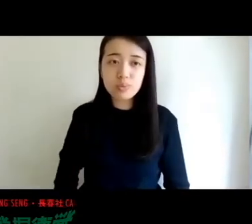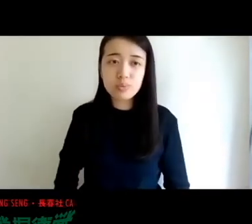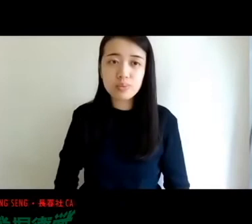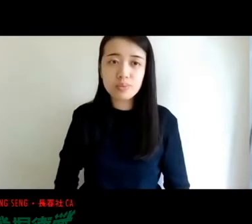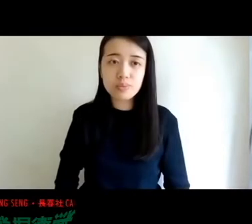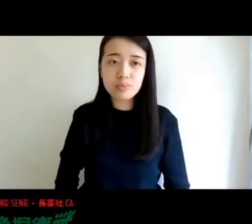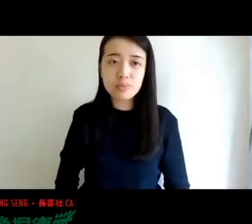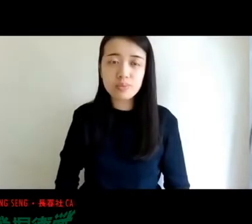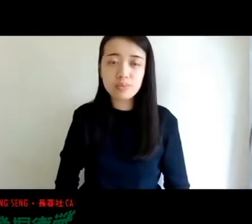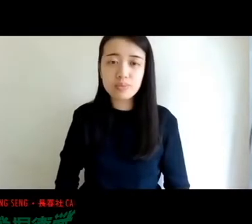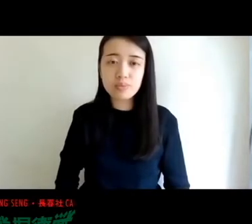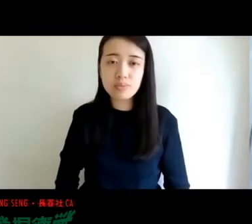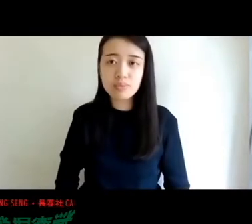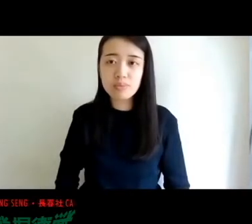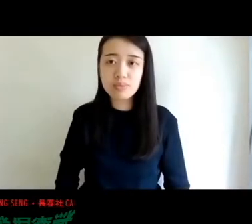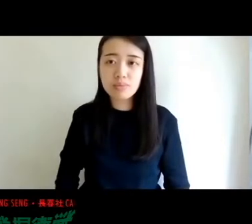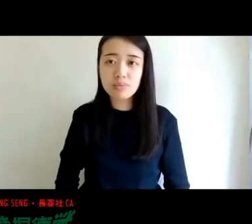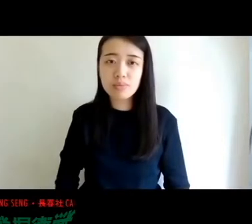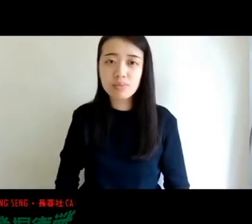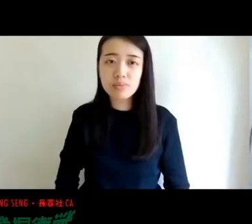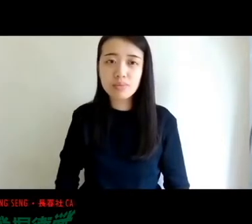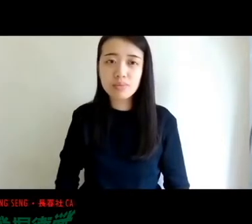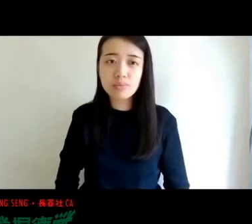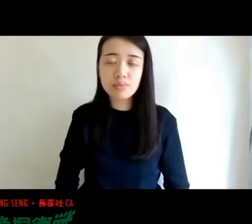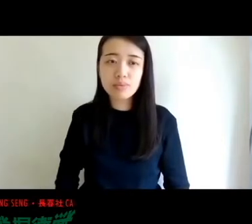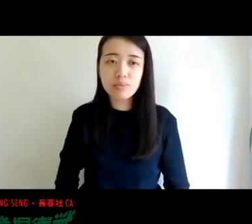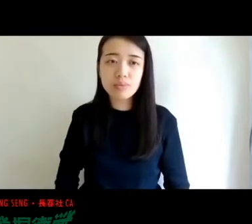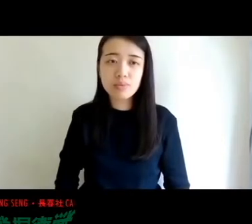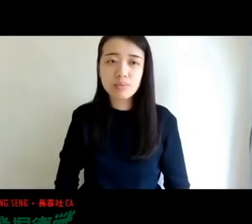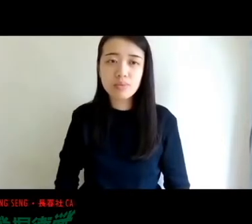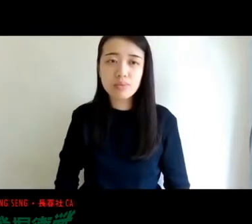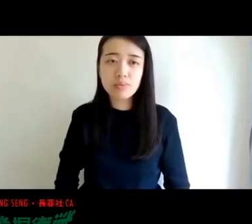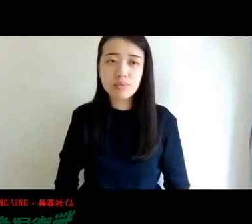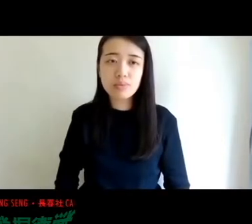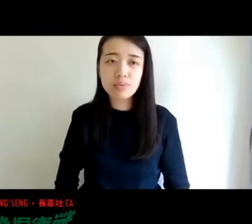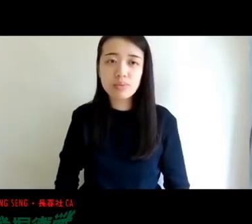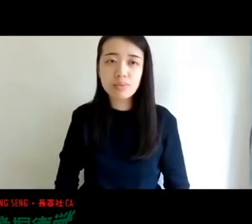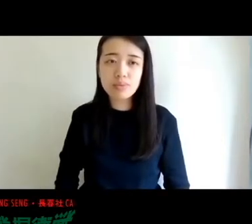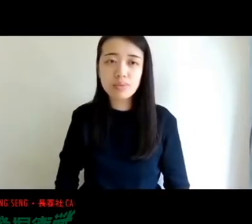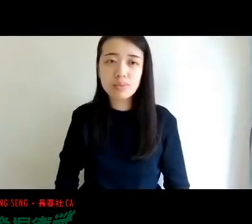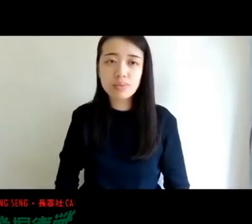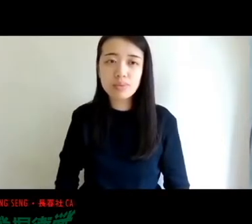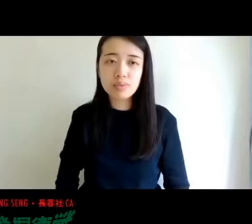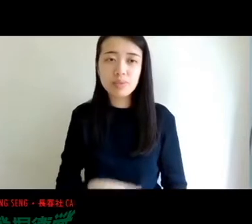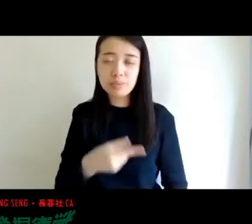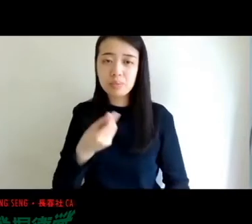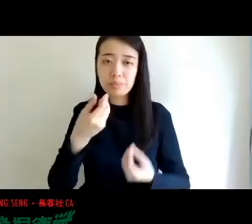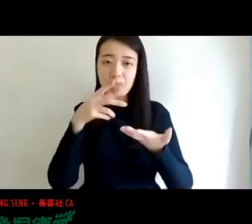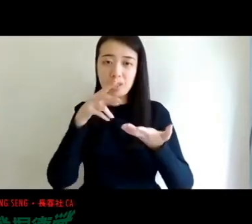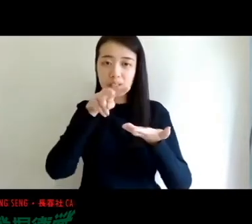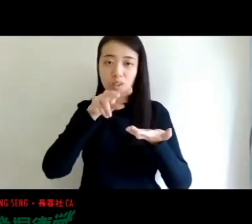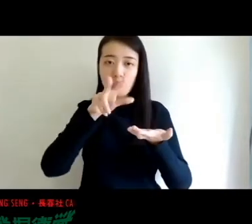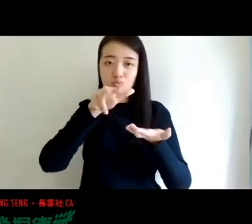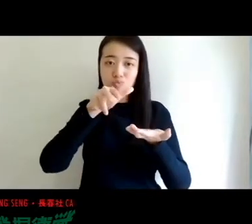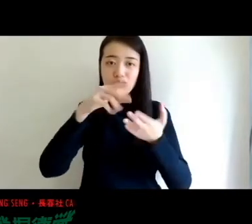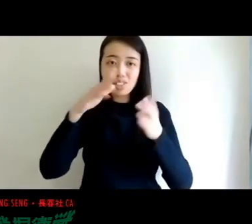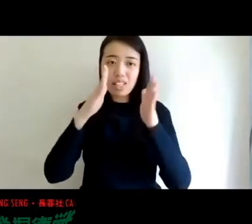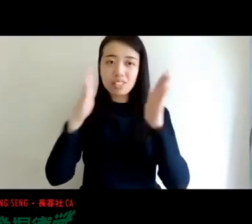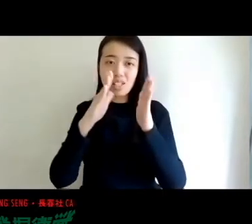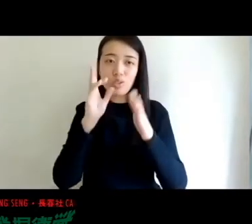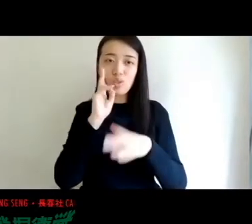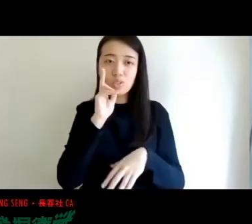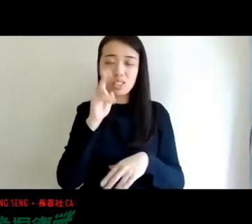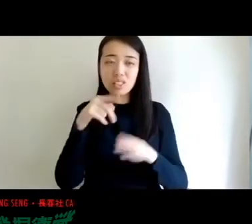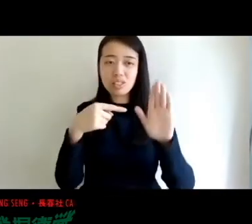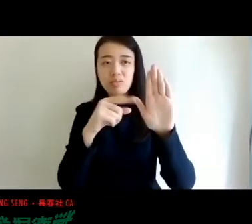棵在我給個比例大家先，好像我的手掌